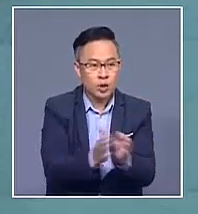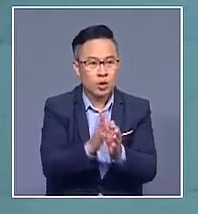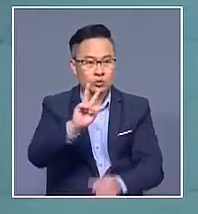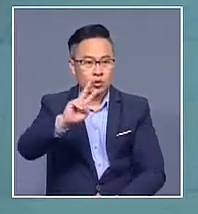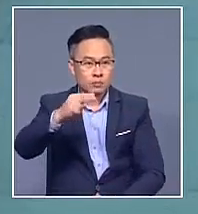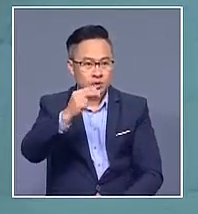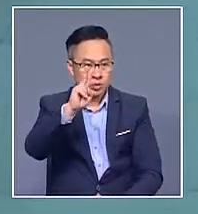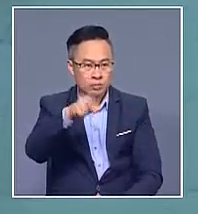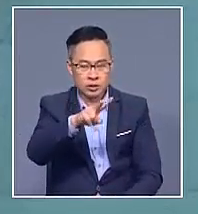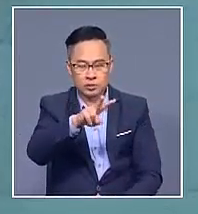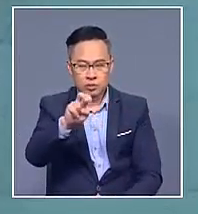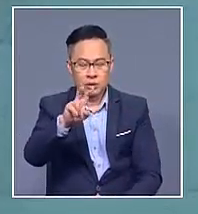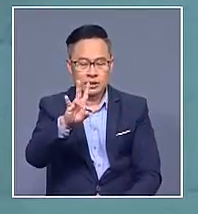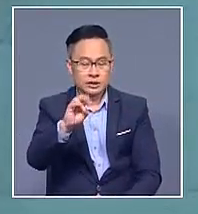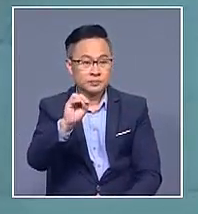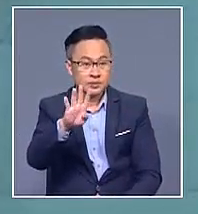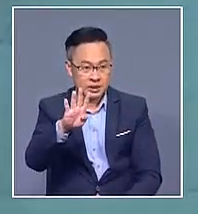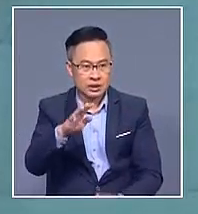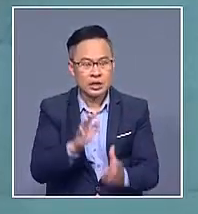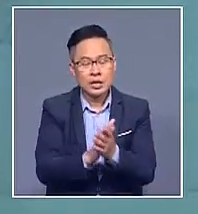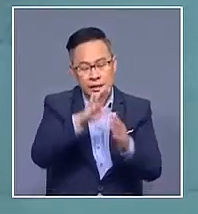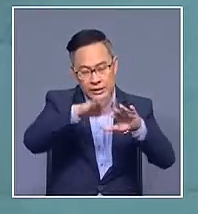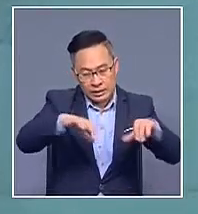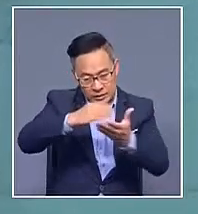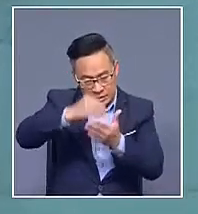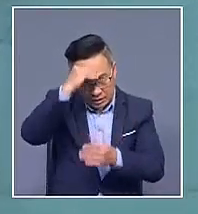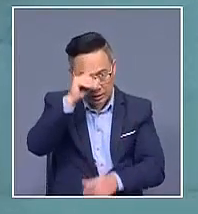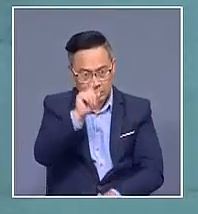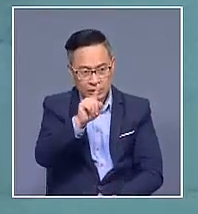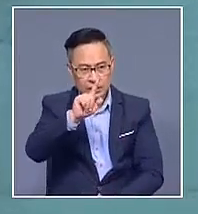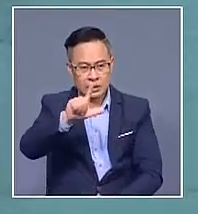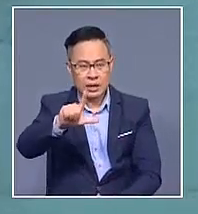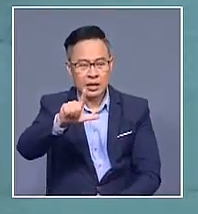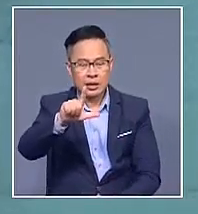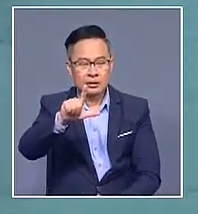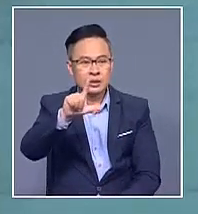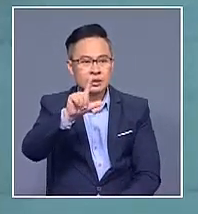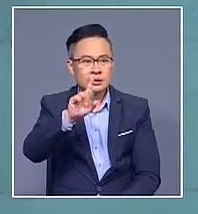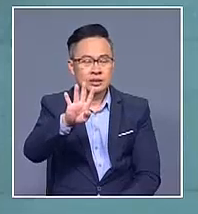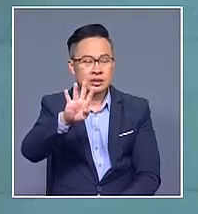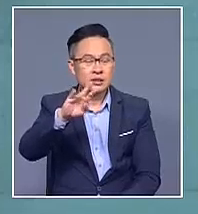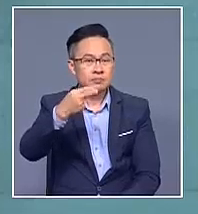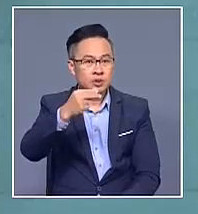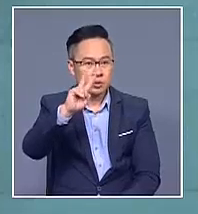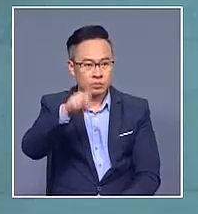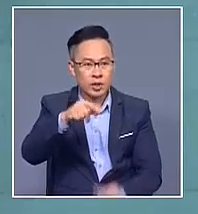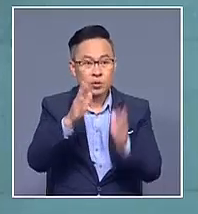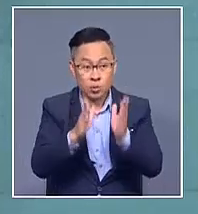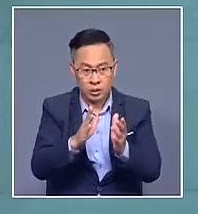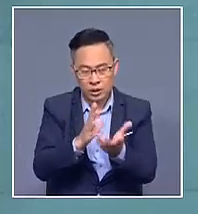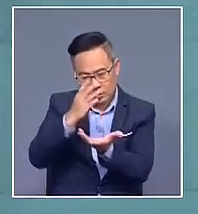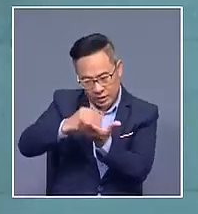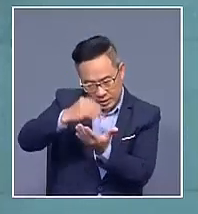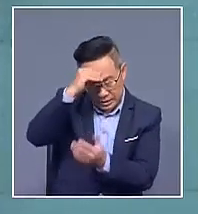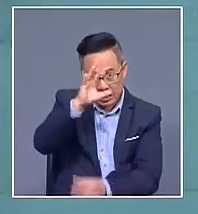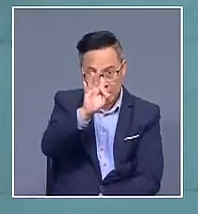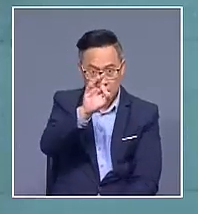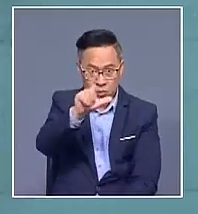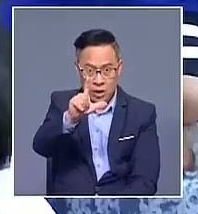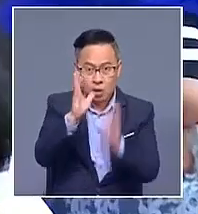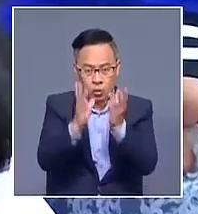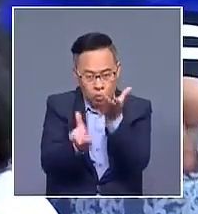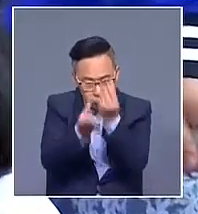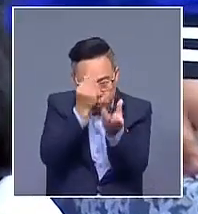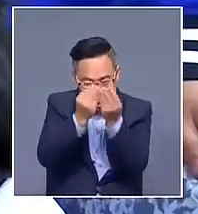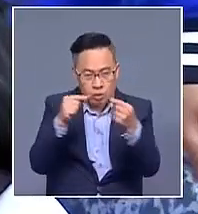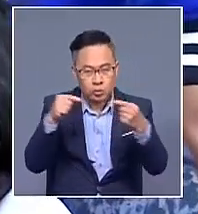22,274 แห่งครอบคลุมนักเรียนกว่า 1,042,000 คนขณะที่เด็กนักเรียนอีกกว่า 9 ล้านคนก็จะมีโอกาสได้เข้าถึงการกวดวิช